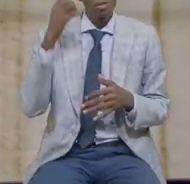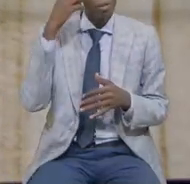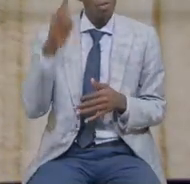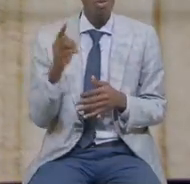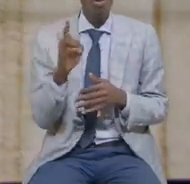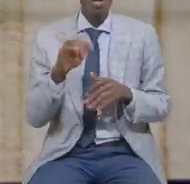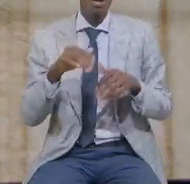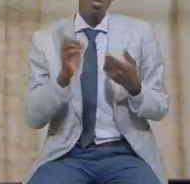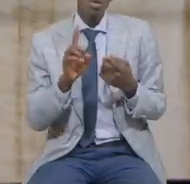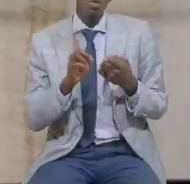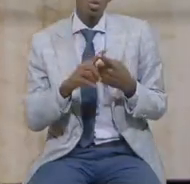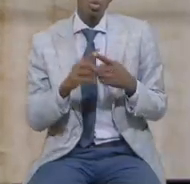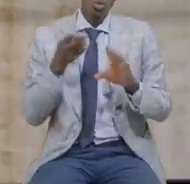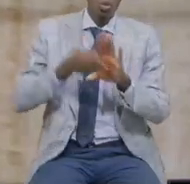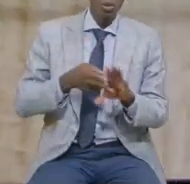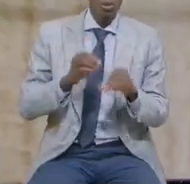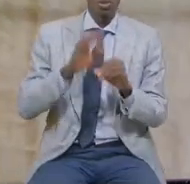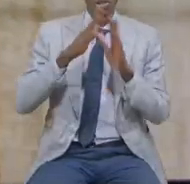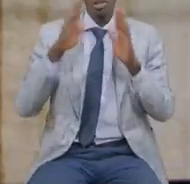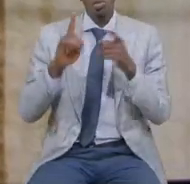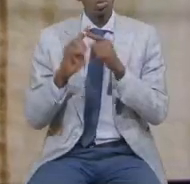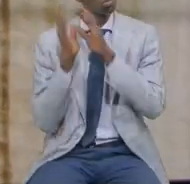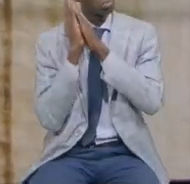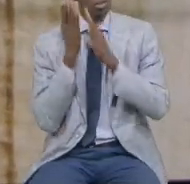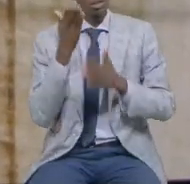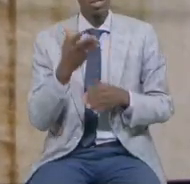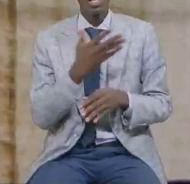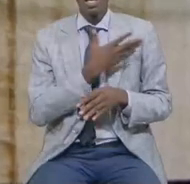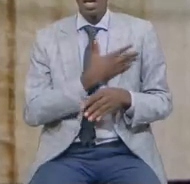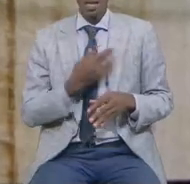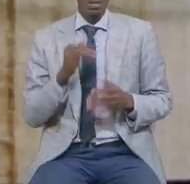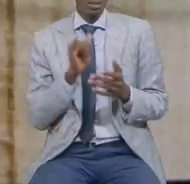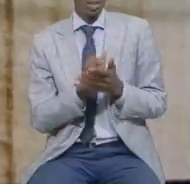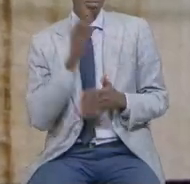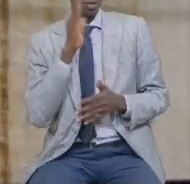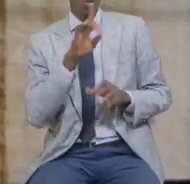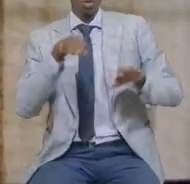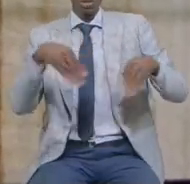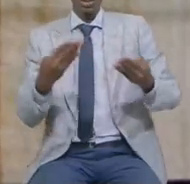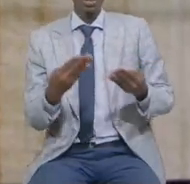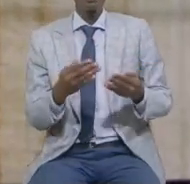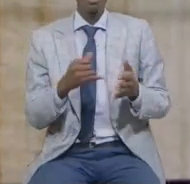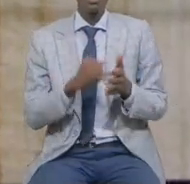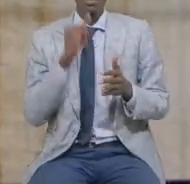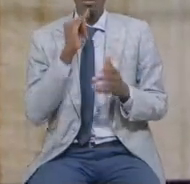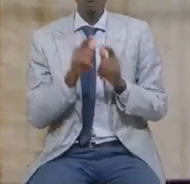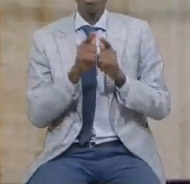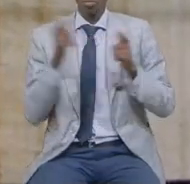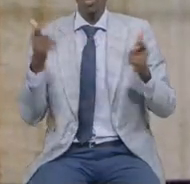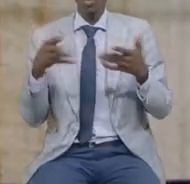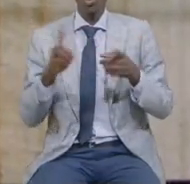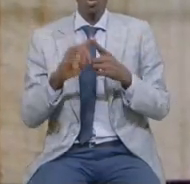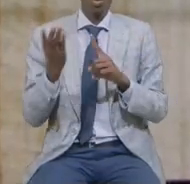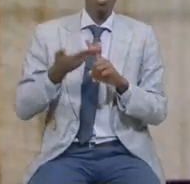rester dans ta maison. Regardez le témoignage là. Alors, qui ne va pas héberger une telle personne? Il faut prier et bien